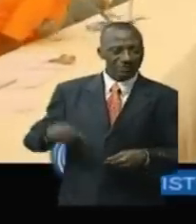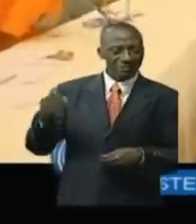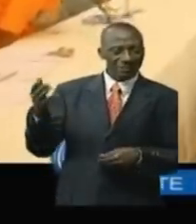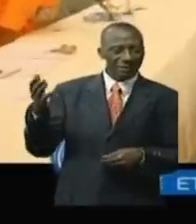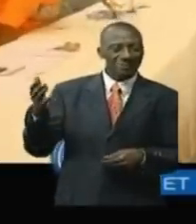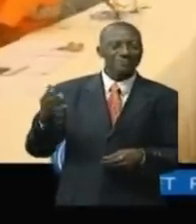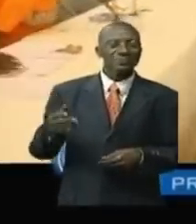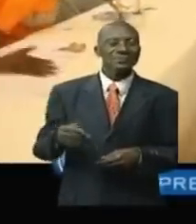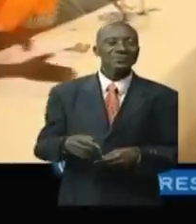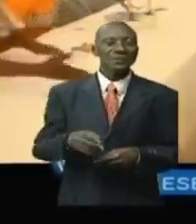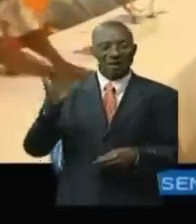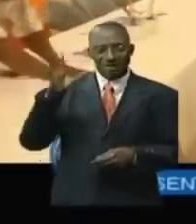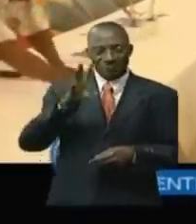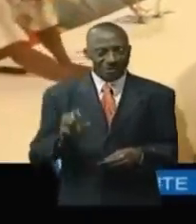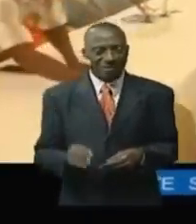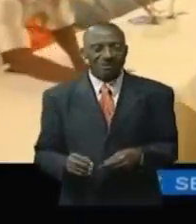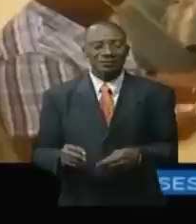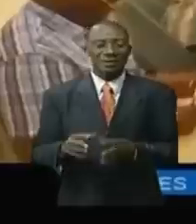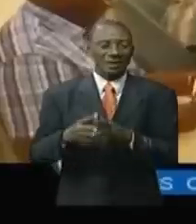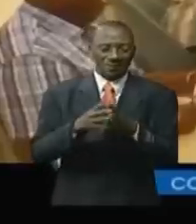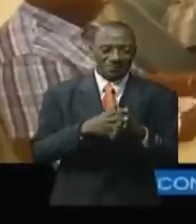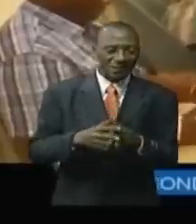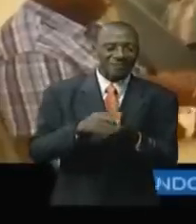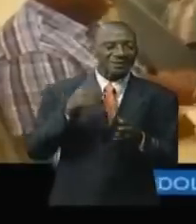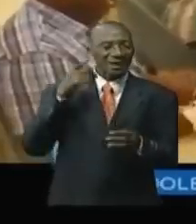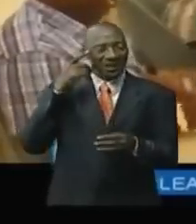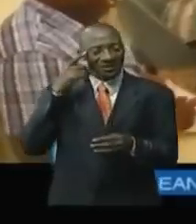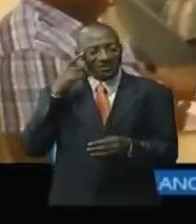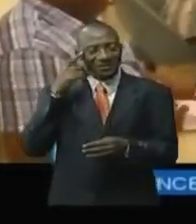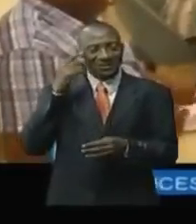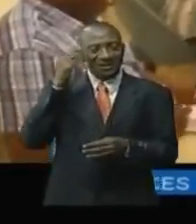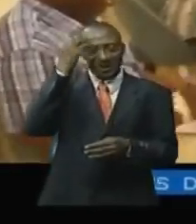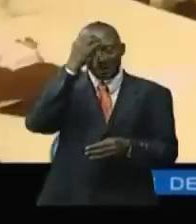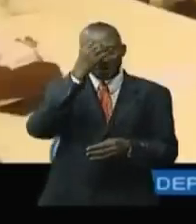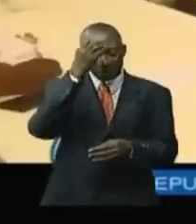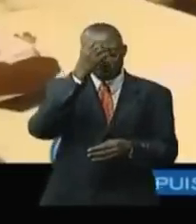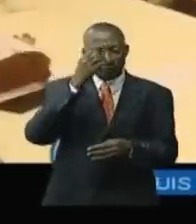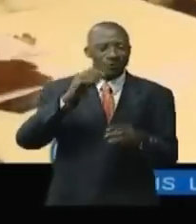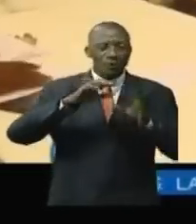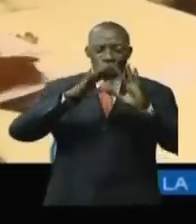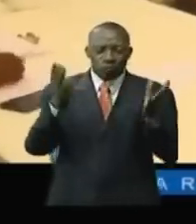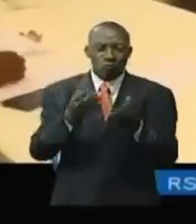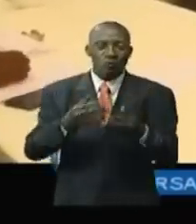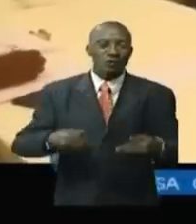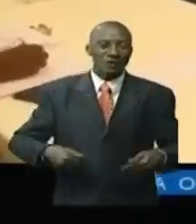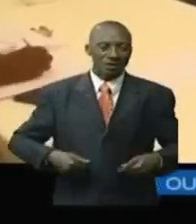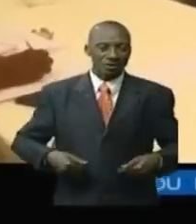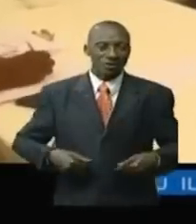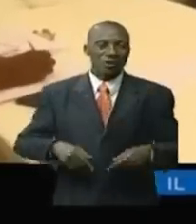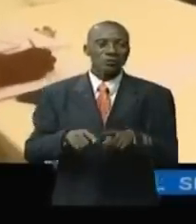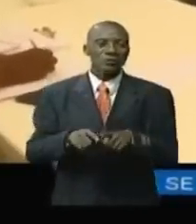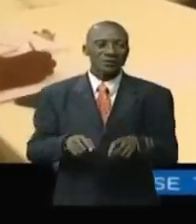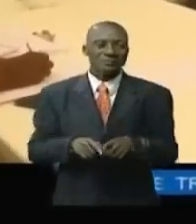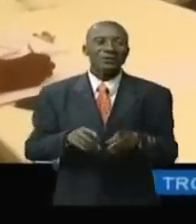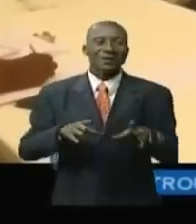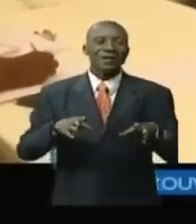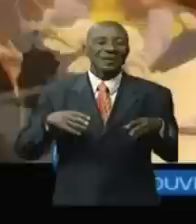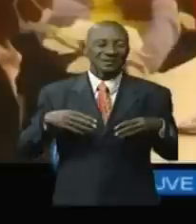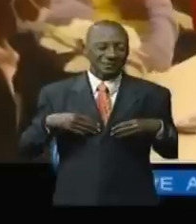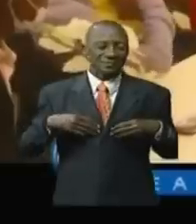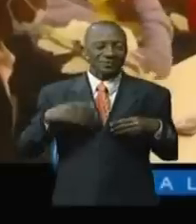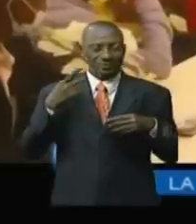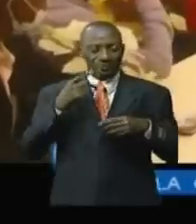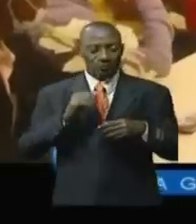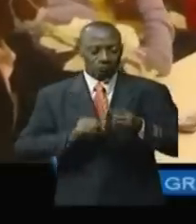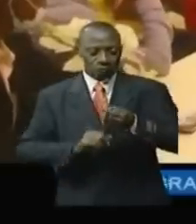continents, notamment d'Afrique, l'Amérique, l'Asie et l'Europe, JS4, ont à leur tour affirmé leur engagement d'accompagnement sans faille de ces